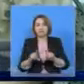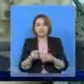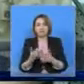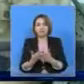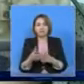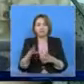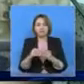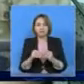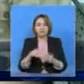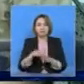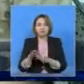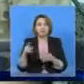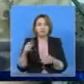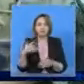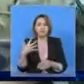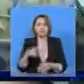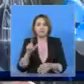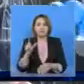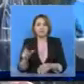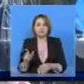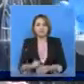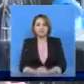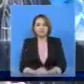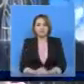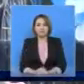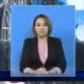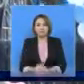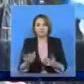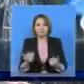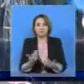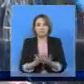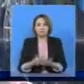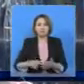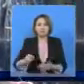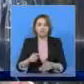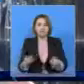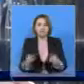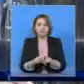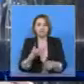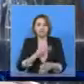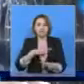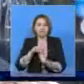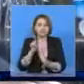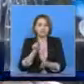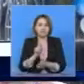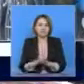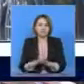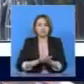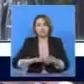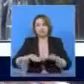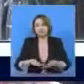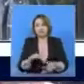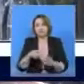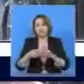центра вместимостью до 150 человек. Безусловно, есть и потребность в районах, что, ну, соответственно, сейчас мы должны решить проблему с городом, после этого